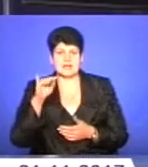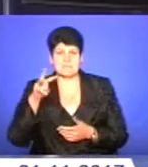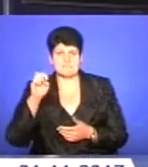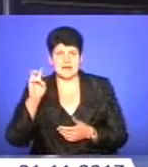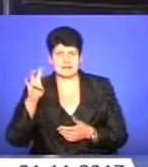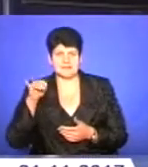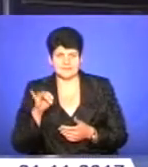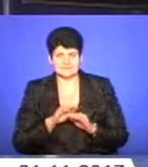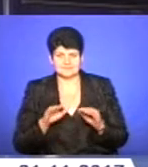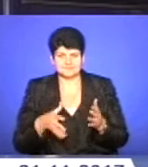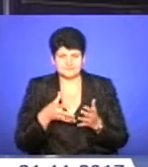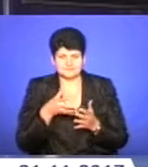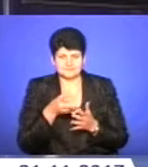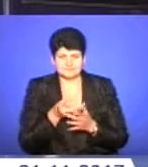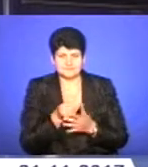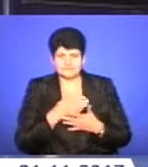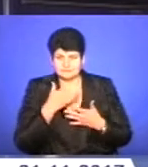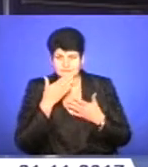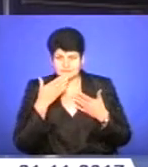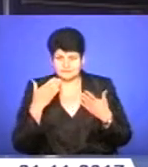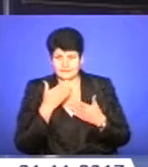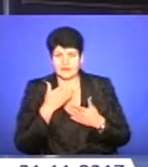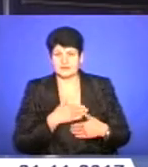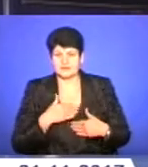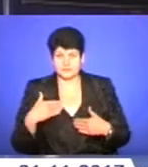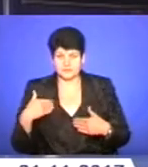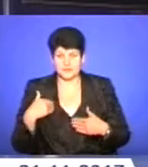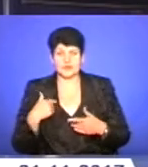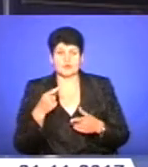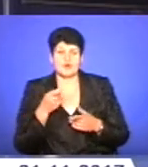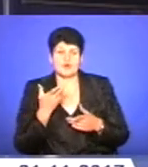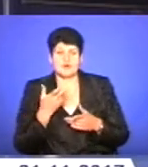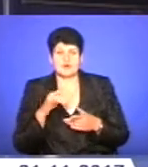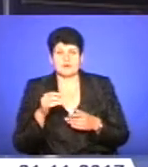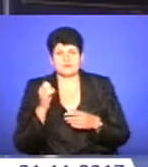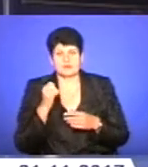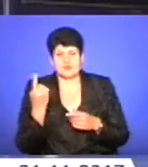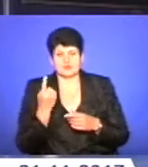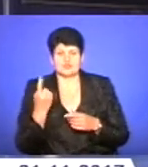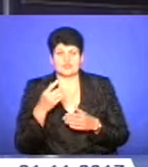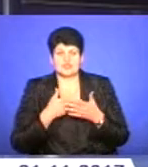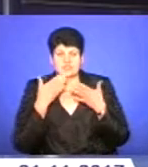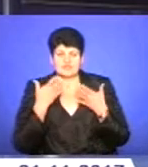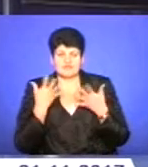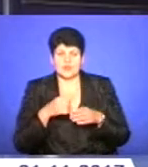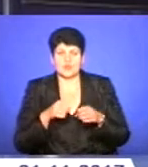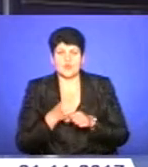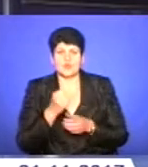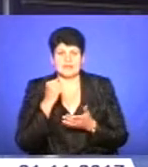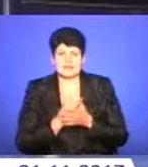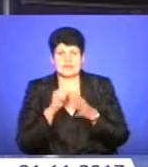та призначати їм соціальні роботи. Верховна Рада 16 листопада у першому читанні ухвалила законопроект, який